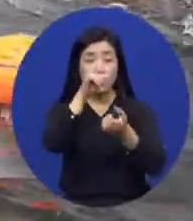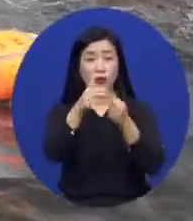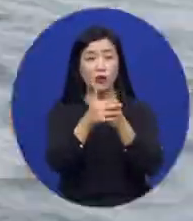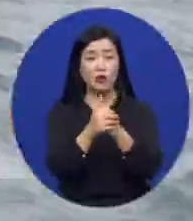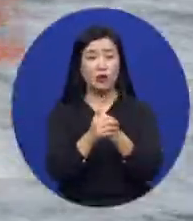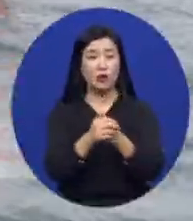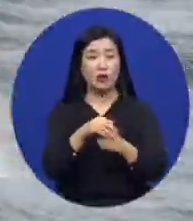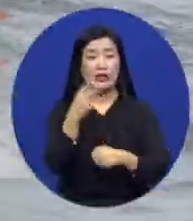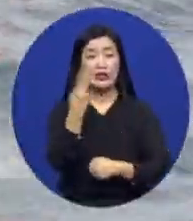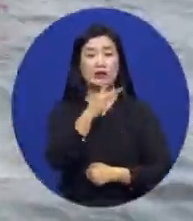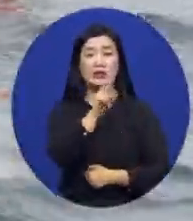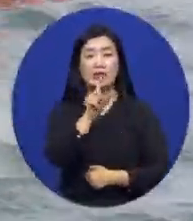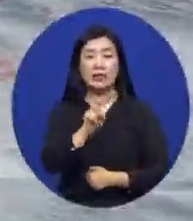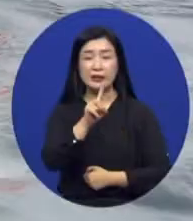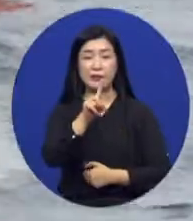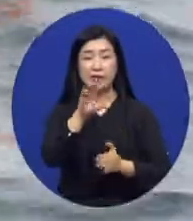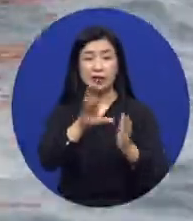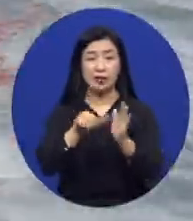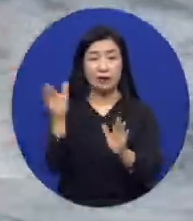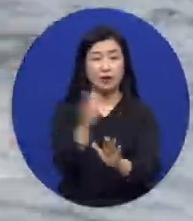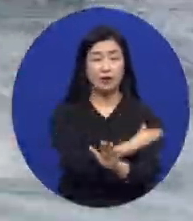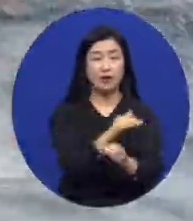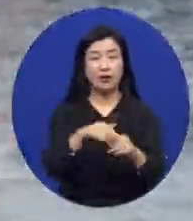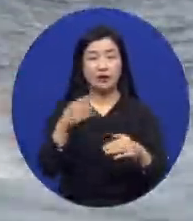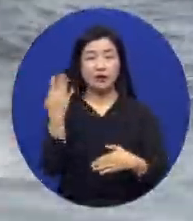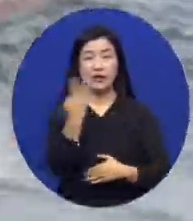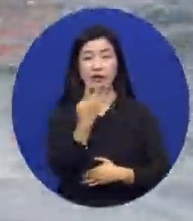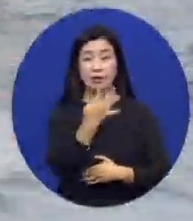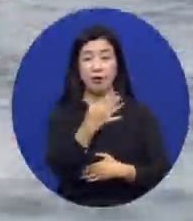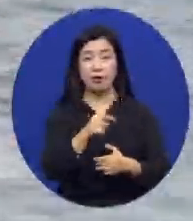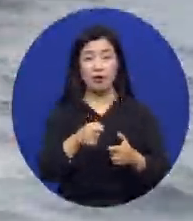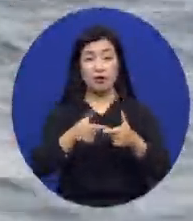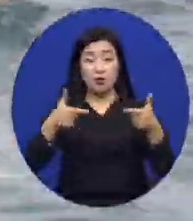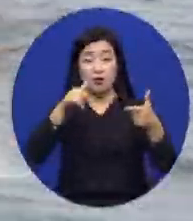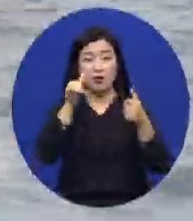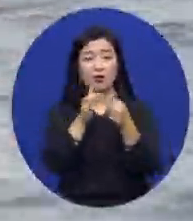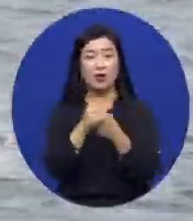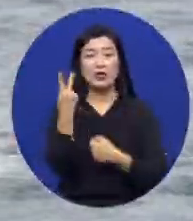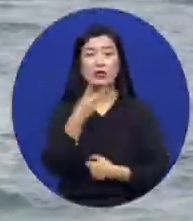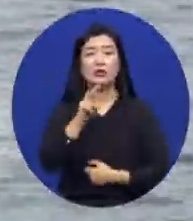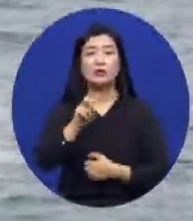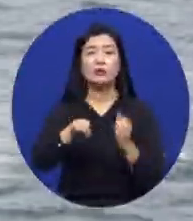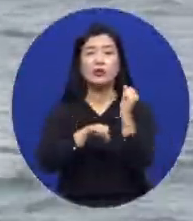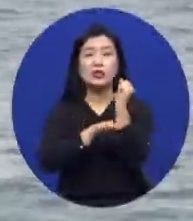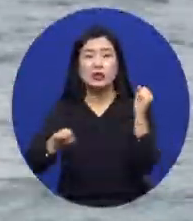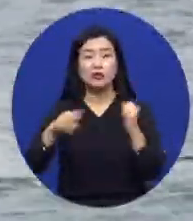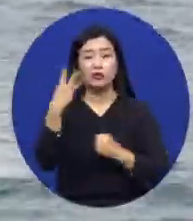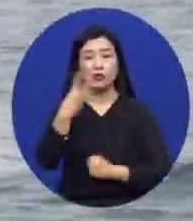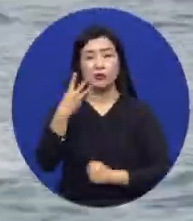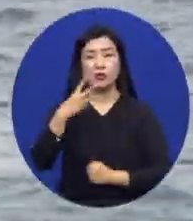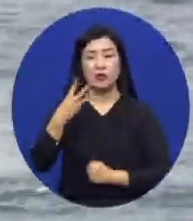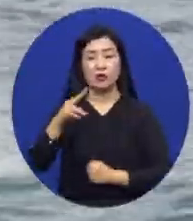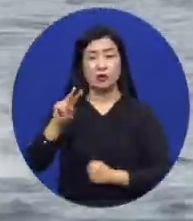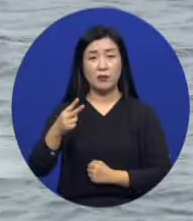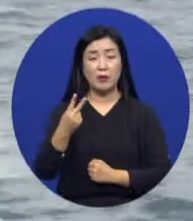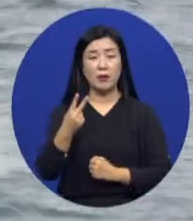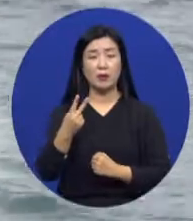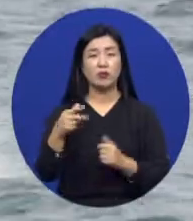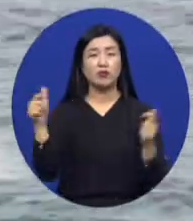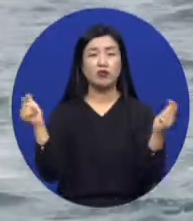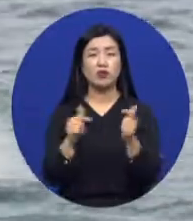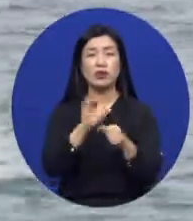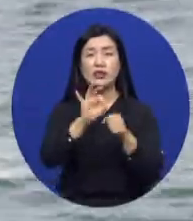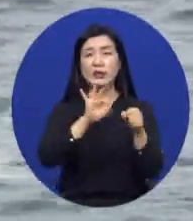지난 2011년 4,800명이 넘었던 제주 해녀는 2020년 기준 3,600여 명으로 줄어 10년